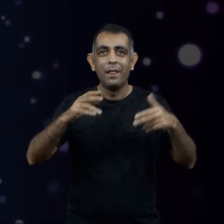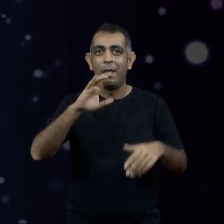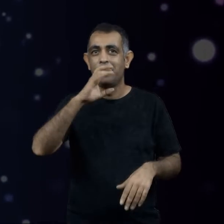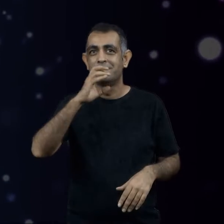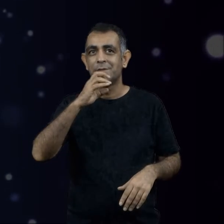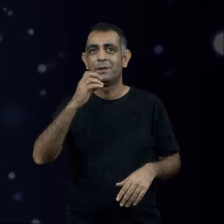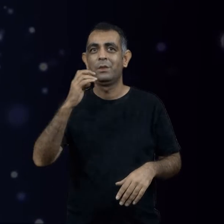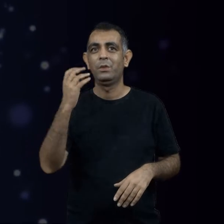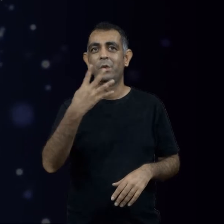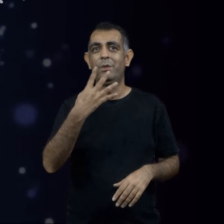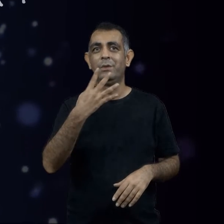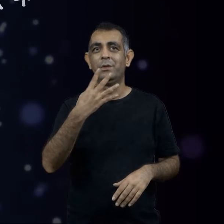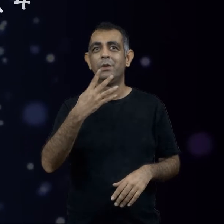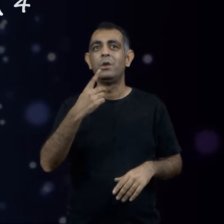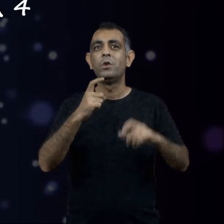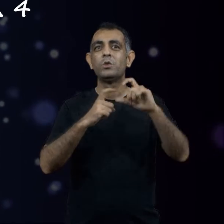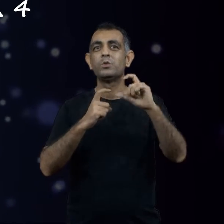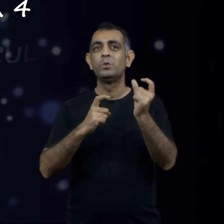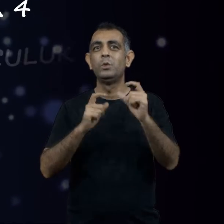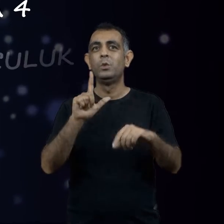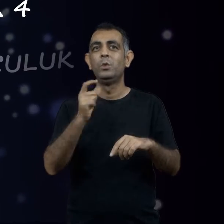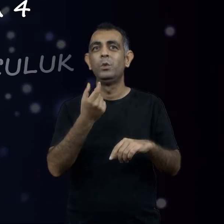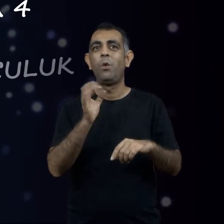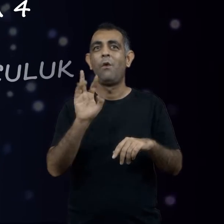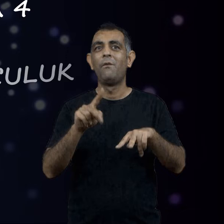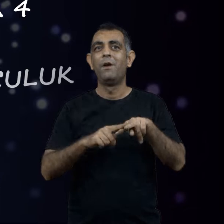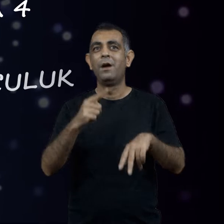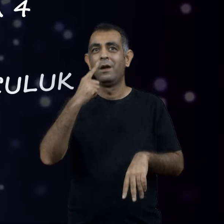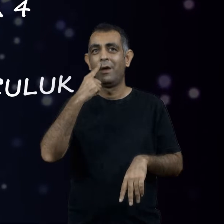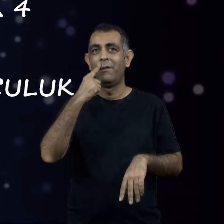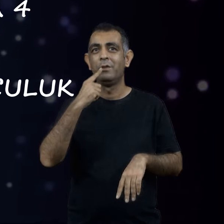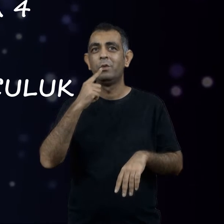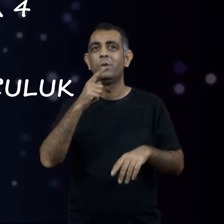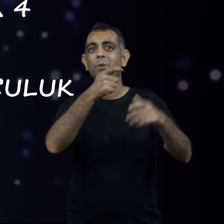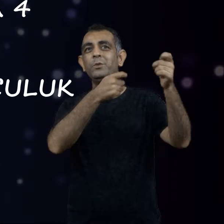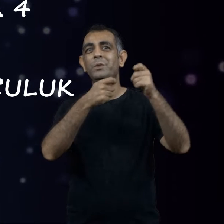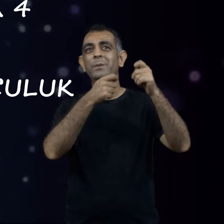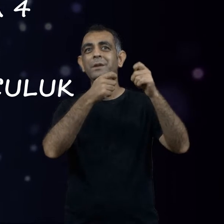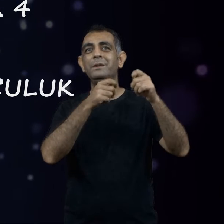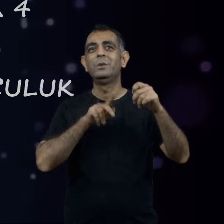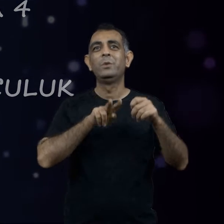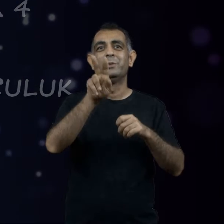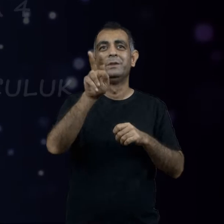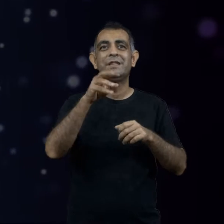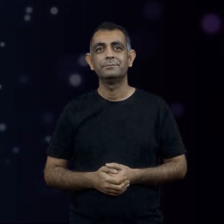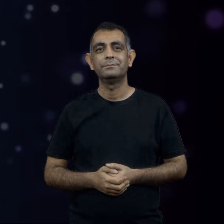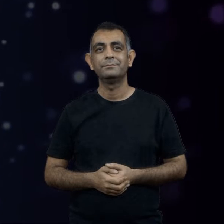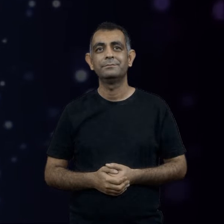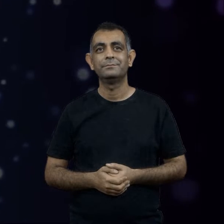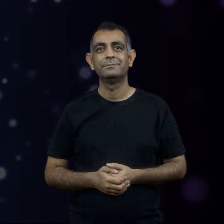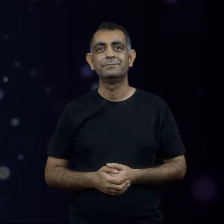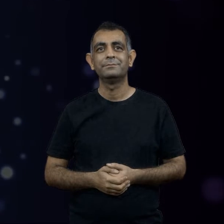Masallarda Amasya 4. Sulu Ova. Uçurtma Ülkesine Yolculuk.